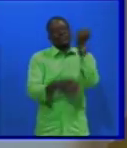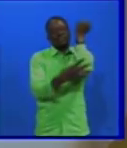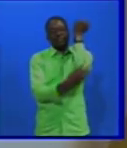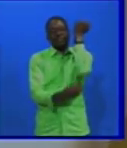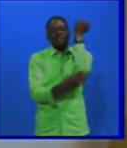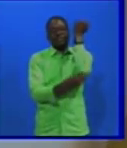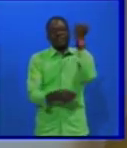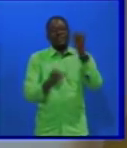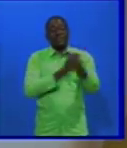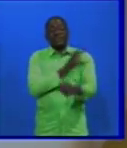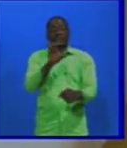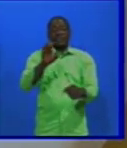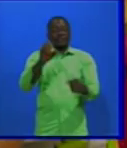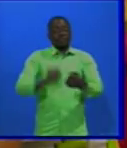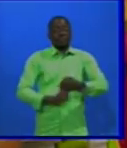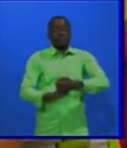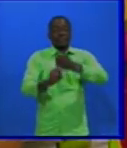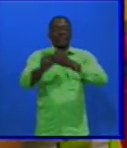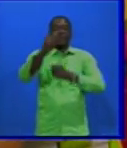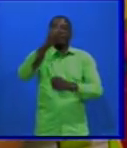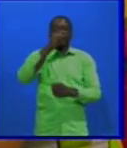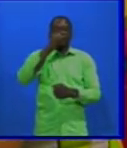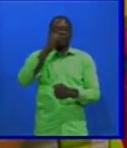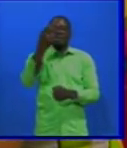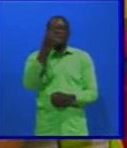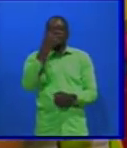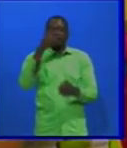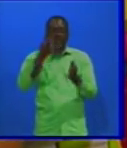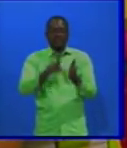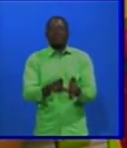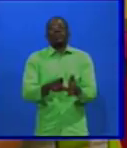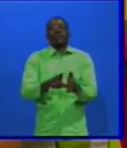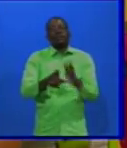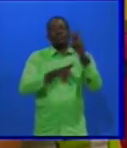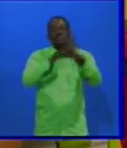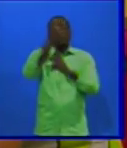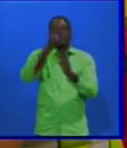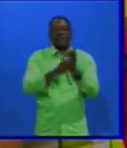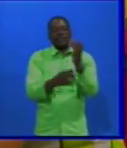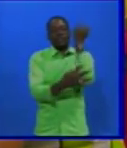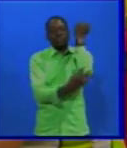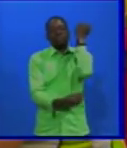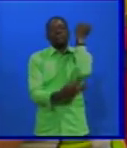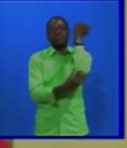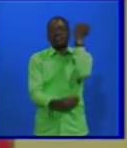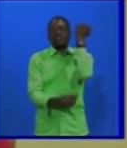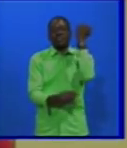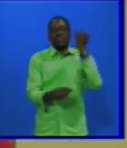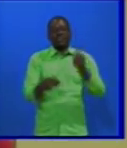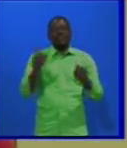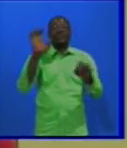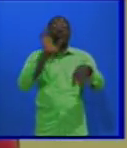au renforcement de la sécurité alimentaire et nutritionnelle des populations vulnérables. Il touche six